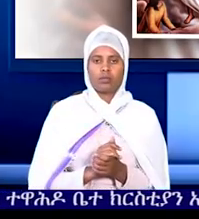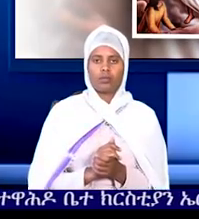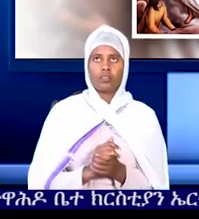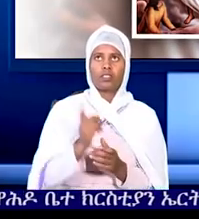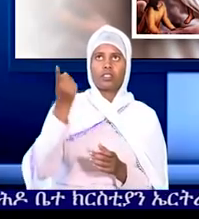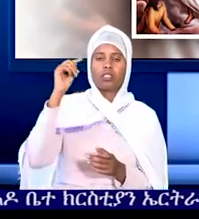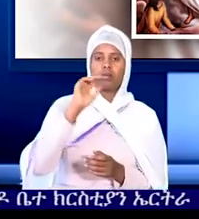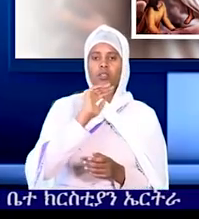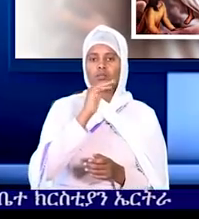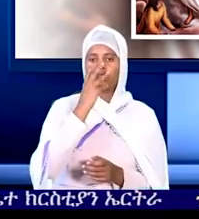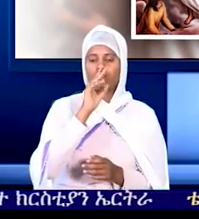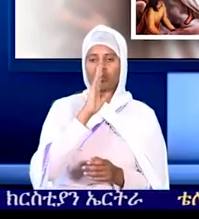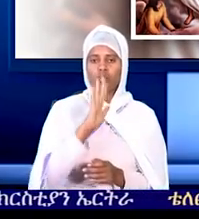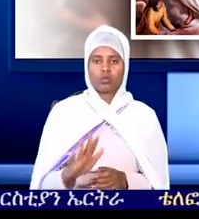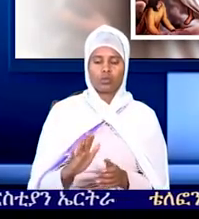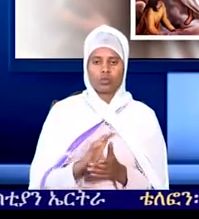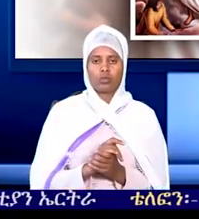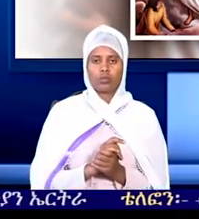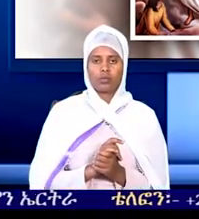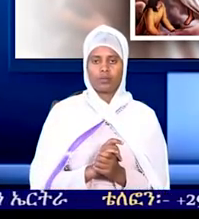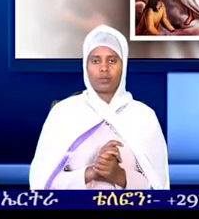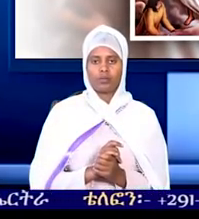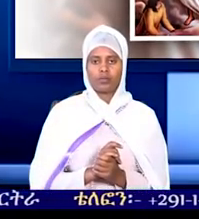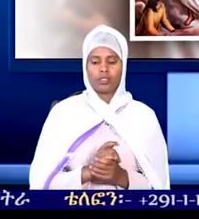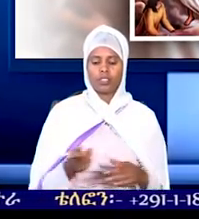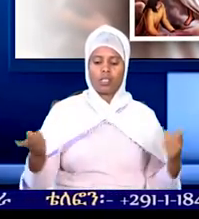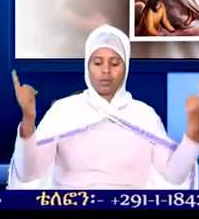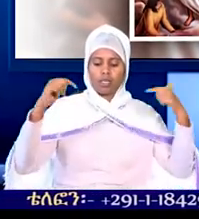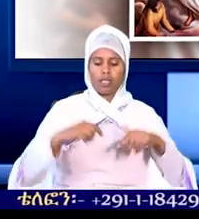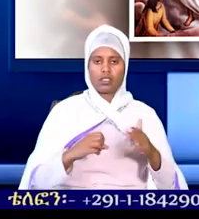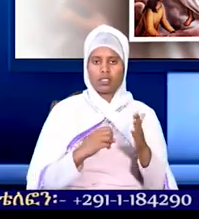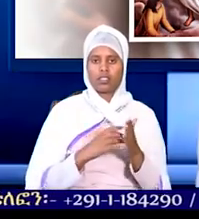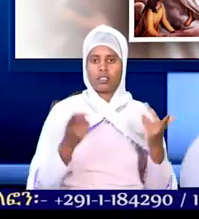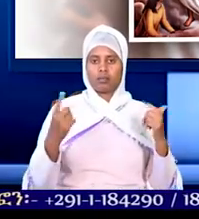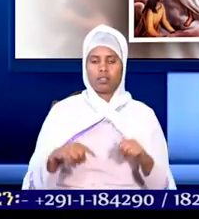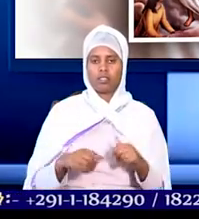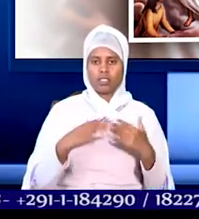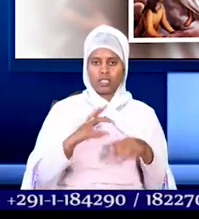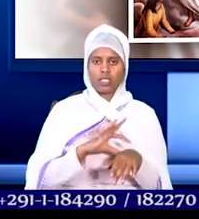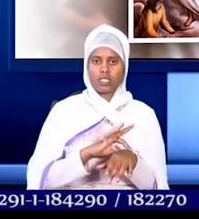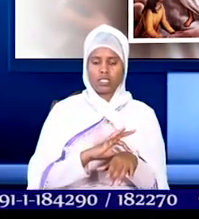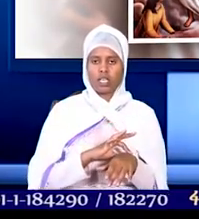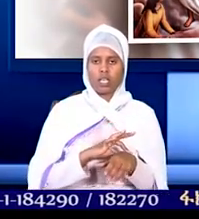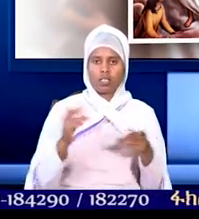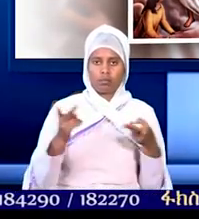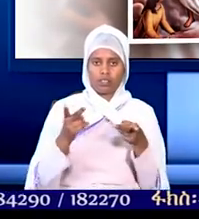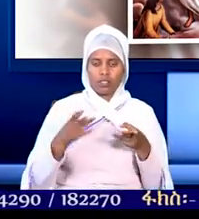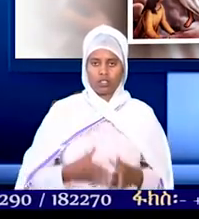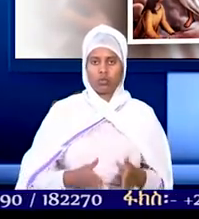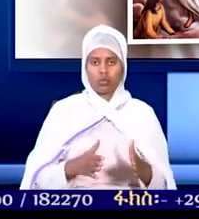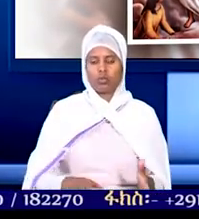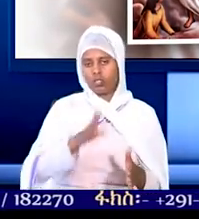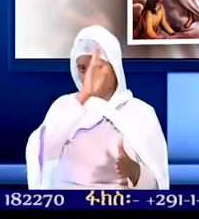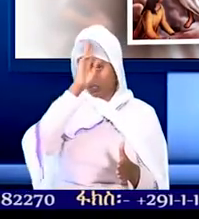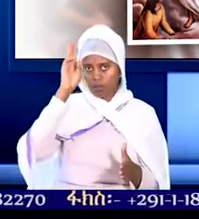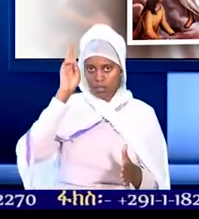በዓሉ እግዚኣብሔር ወልድ እግዚኣብሔር መንፈስ ቅዱስ ናባና ስለ ዝወረደ ስጋ ለቢሱ